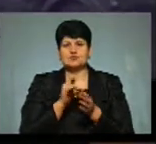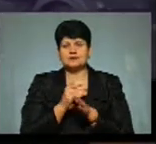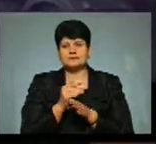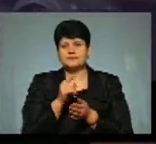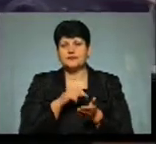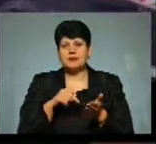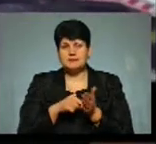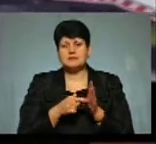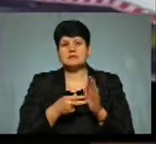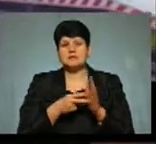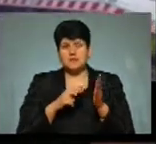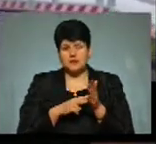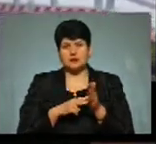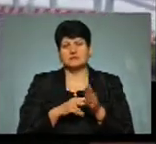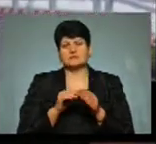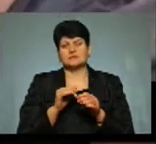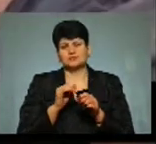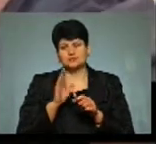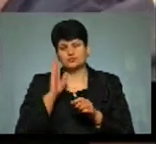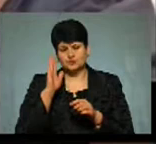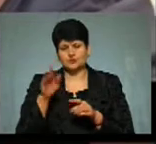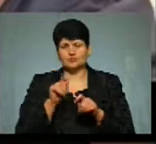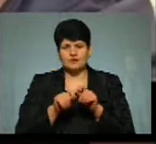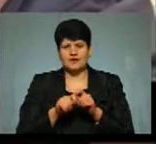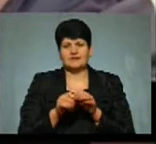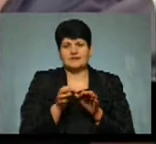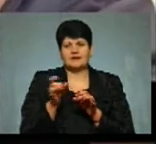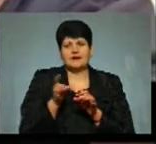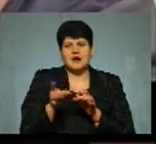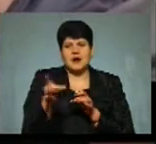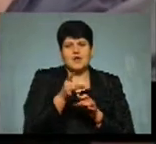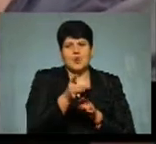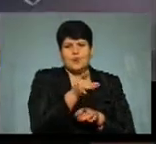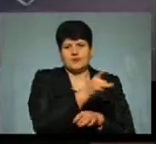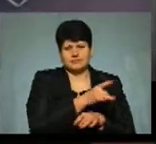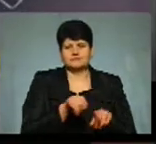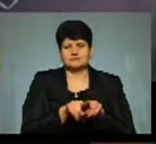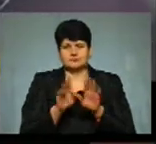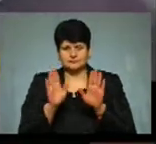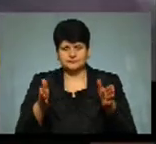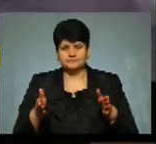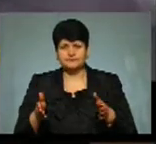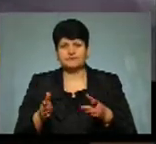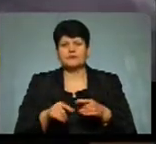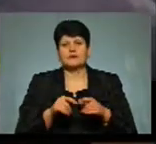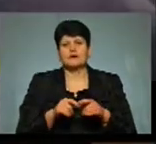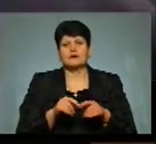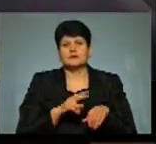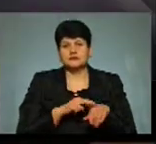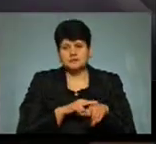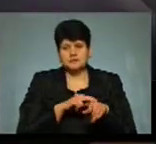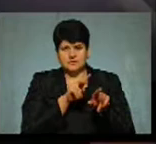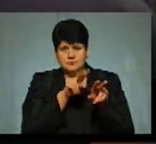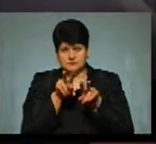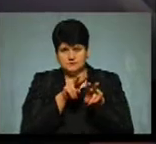контроль і за паркуванням у віддалених районах, розповідає інспектор Євген Волков. Інспектори патрулюють вулиці міста,